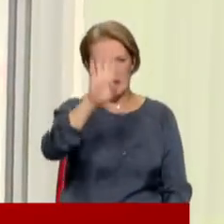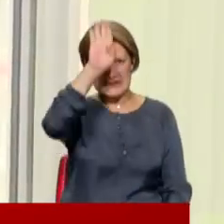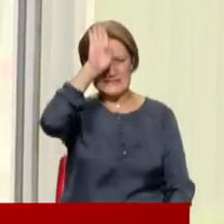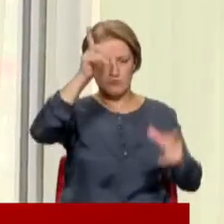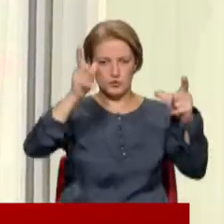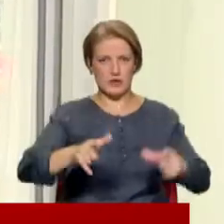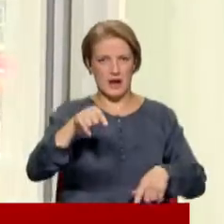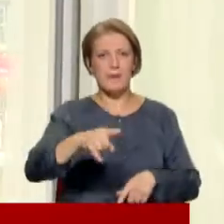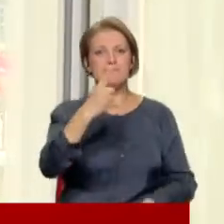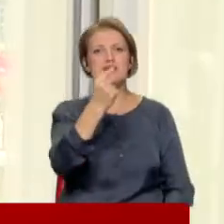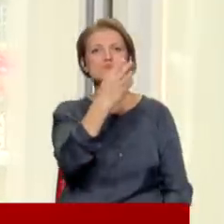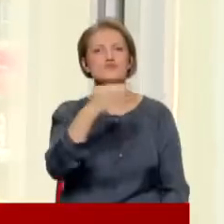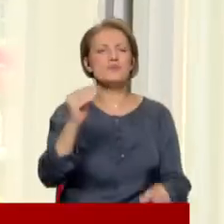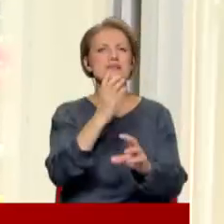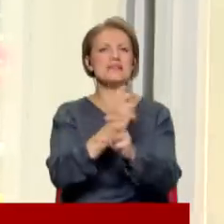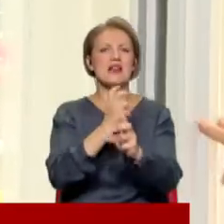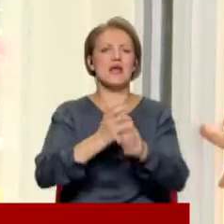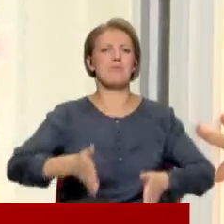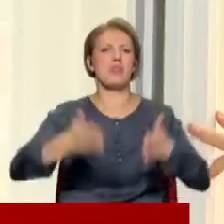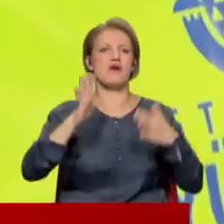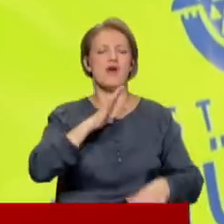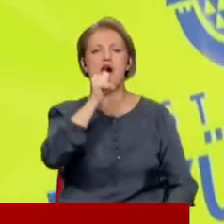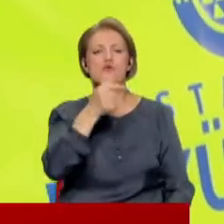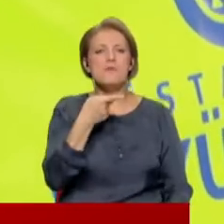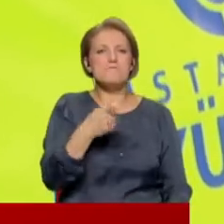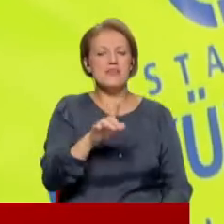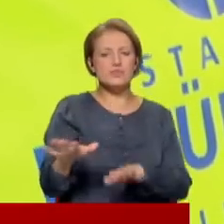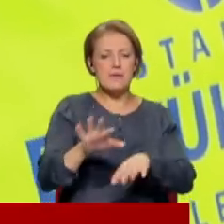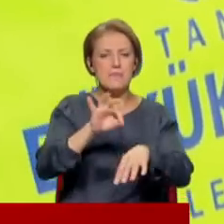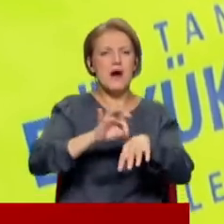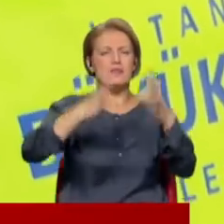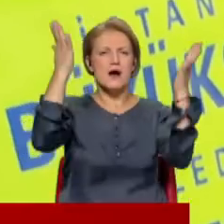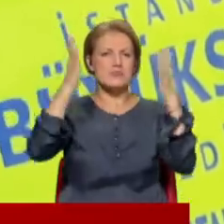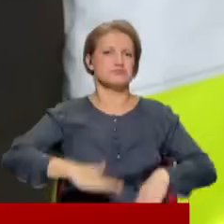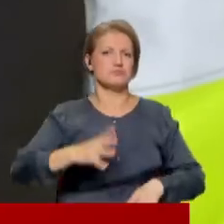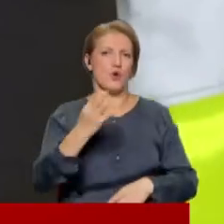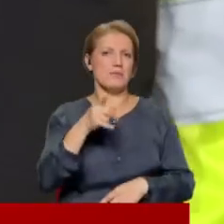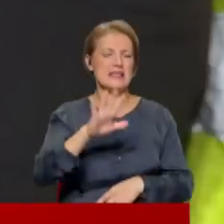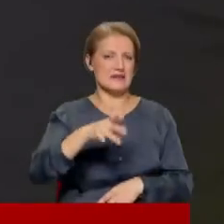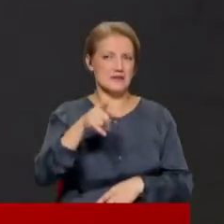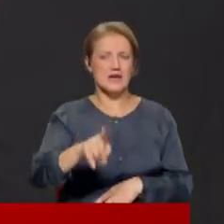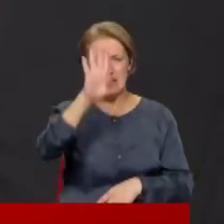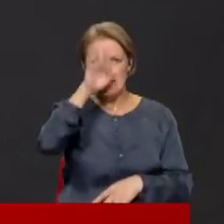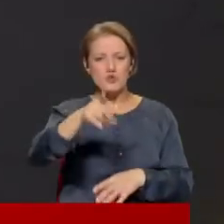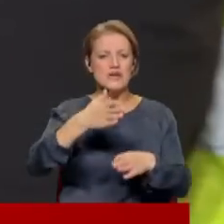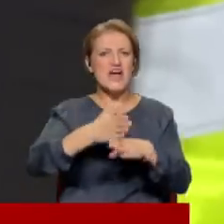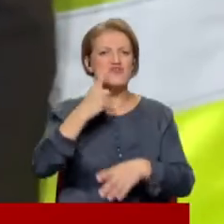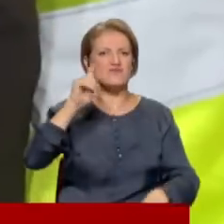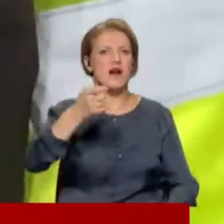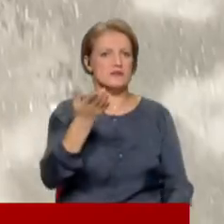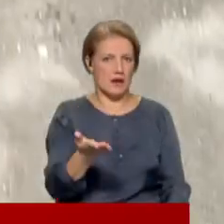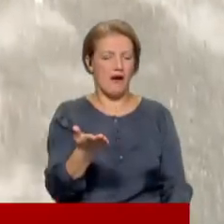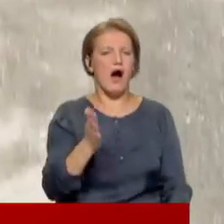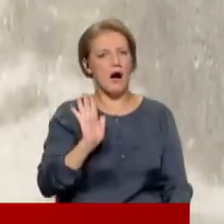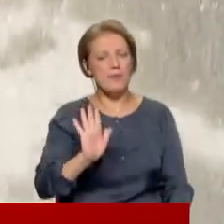İstanbul'da 1,5 milyon riskli yapı var. 600 bini ise deprem anında yıkılacak durumda. İstanbullu da bu gerçeğin farkında